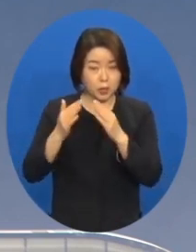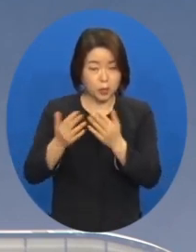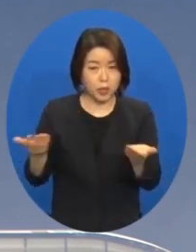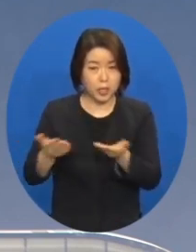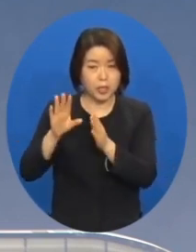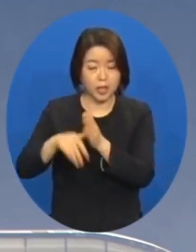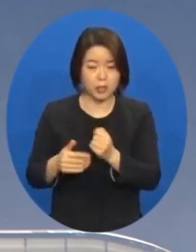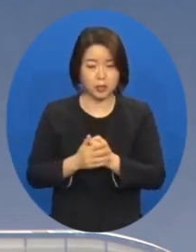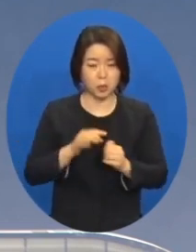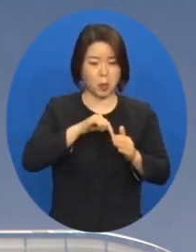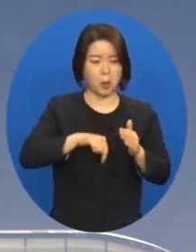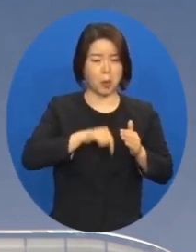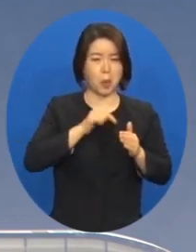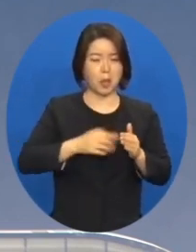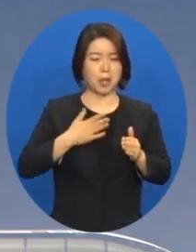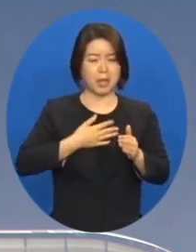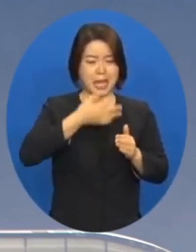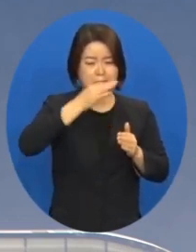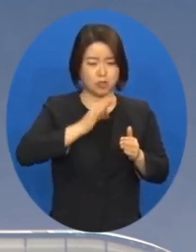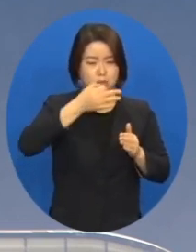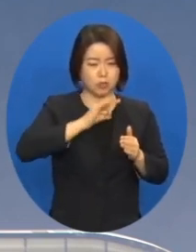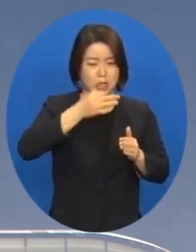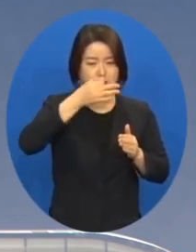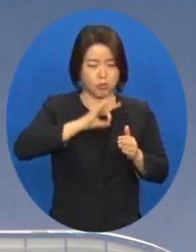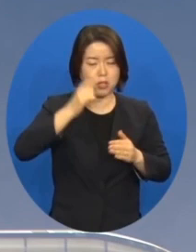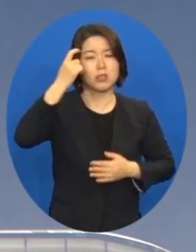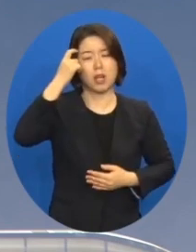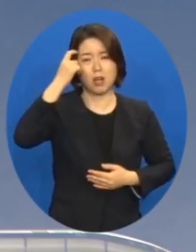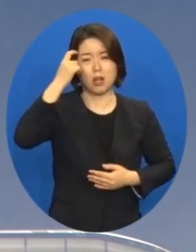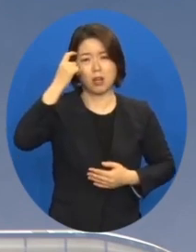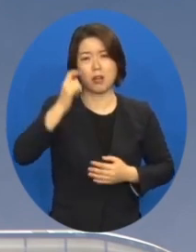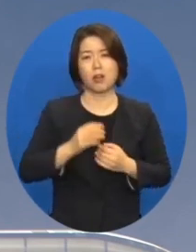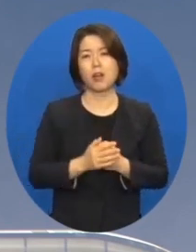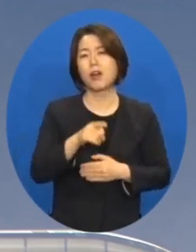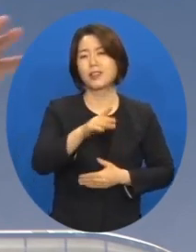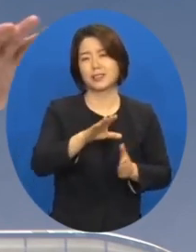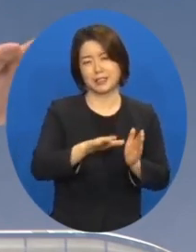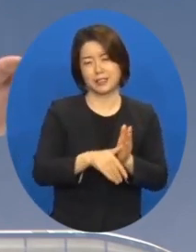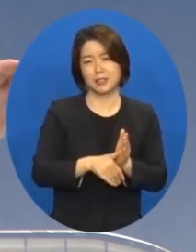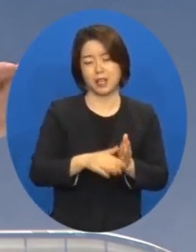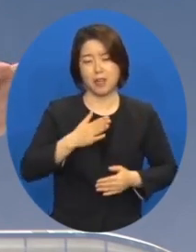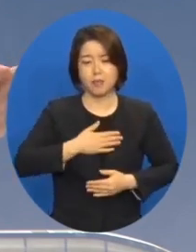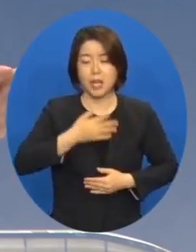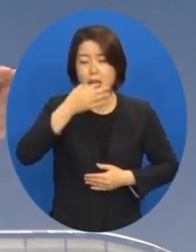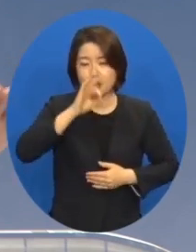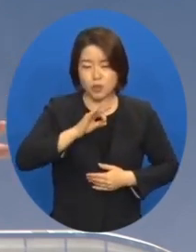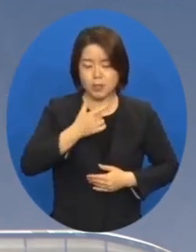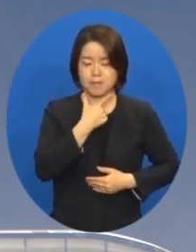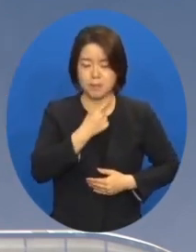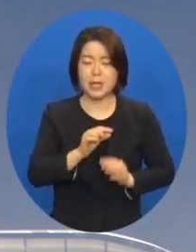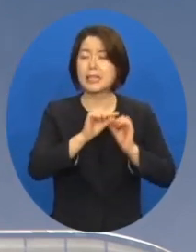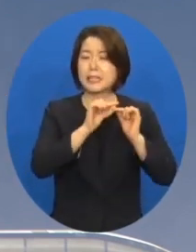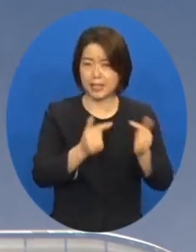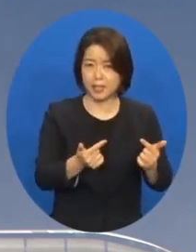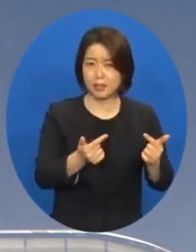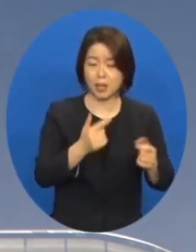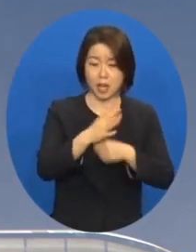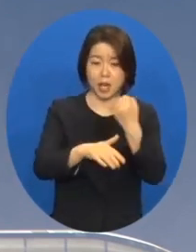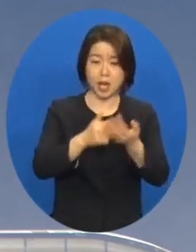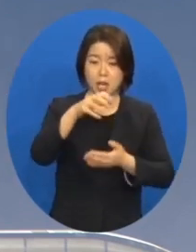내 유익을 생각하게 하잖아요. 근데 내 유익을 구하지 않겠다고 그렇게 하나님